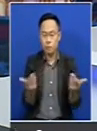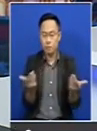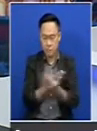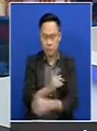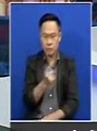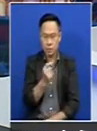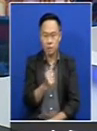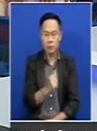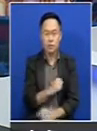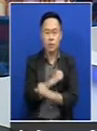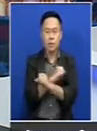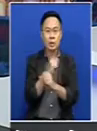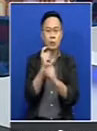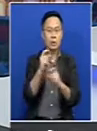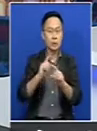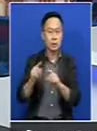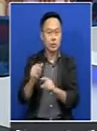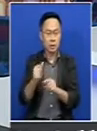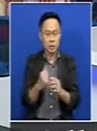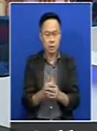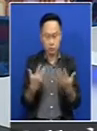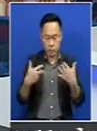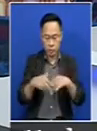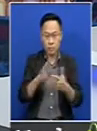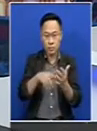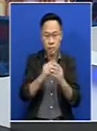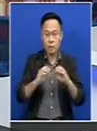จะเป็นเหตุผลด้านความปลอดภัยก็อาจจะสอดคล้องกับยุทธศาสตร์